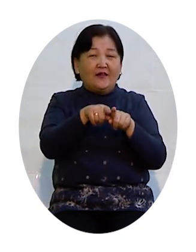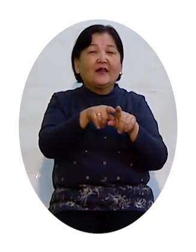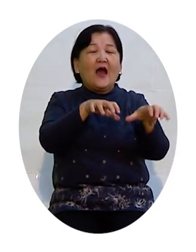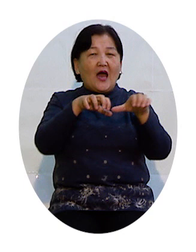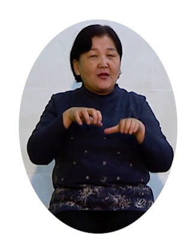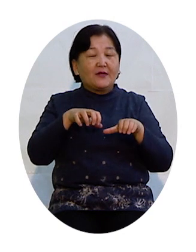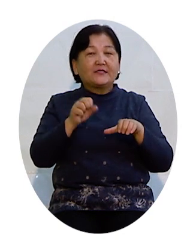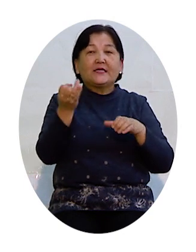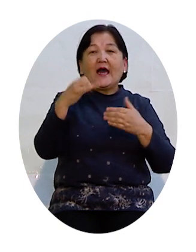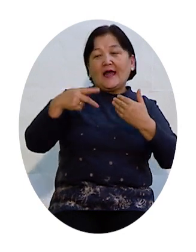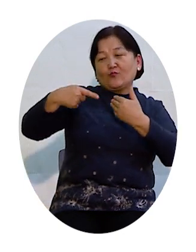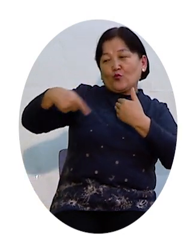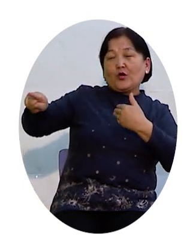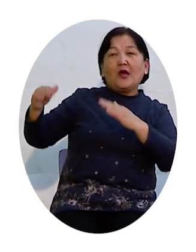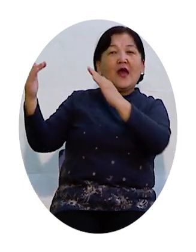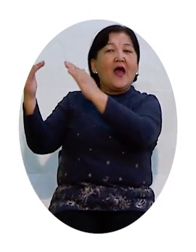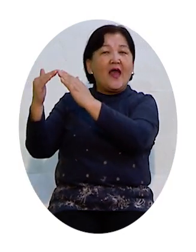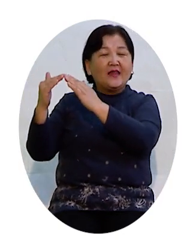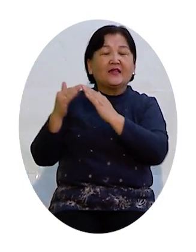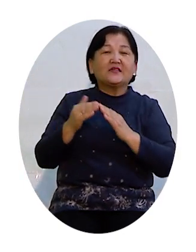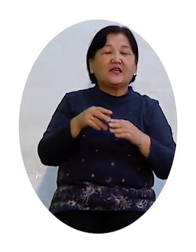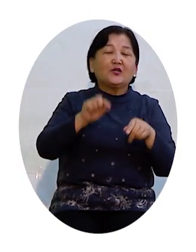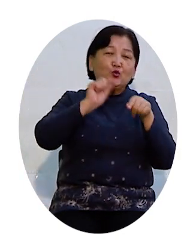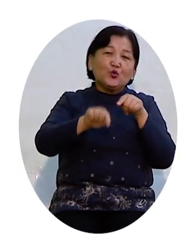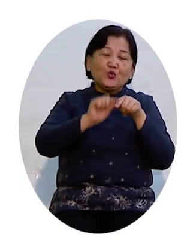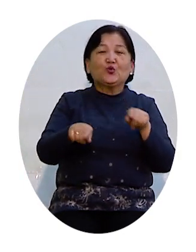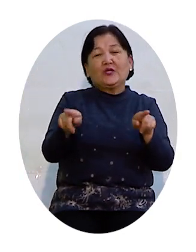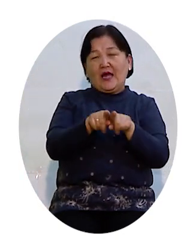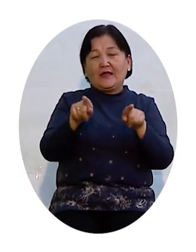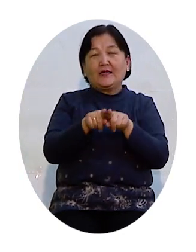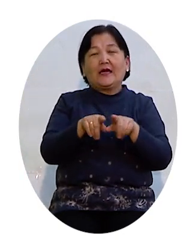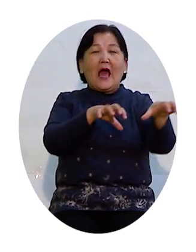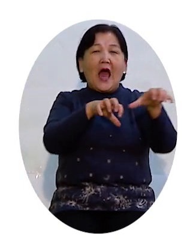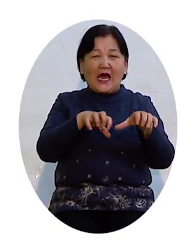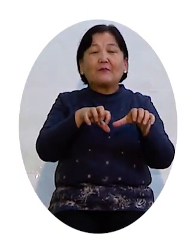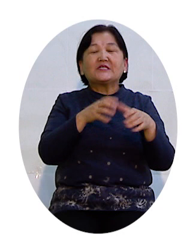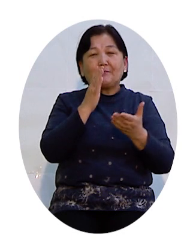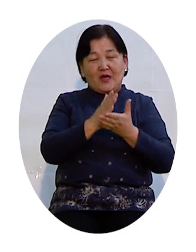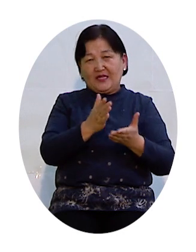Айл сахалтынхнасаа чүдэн сүртэл харамсан байх нь шүү дээ хүүхдүүд ээ.